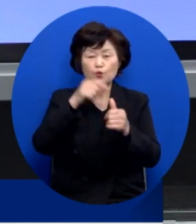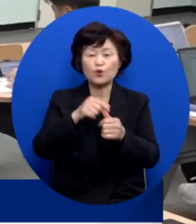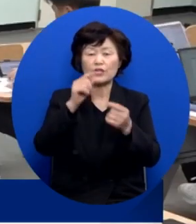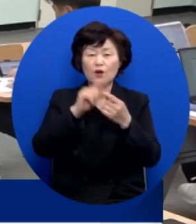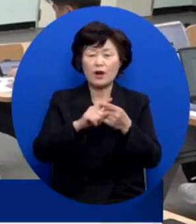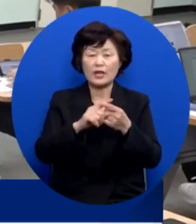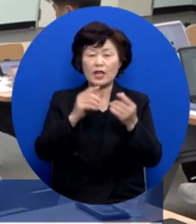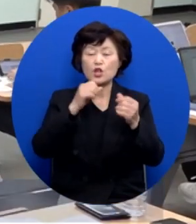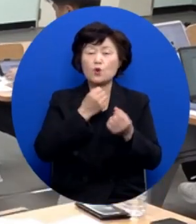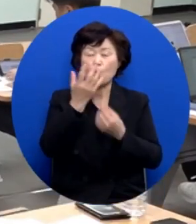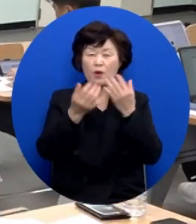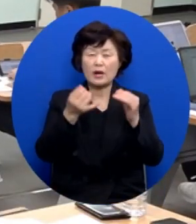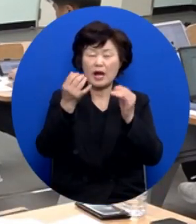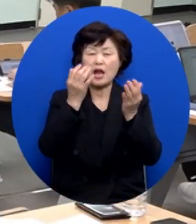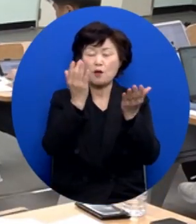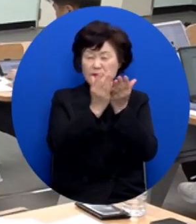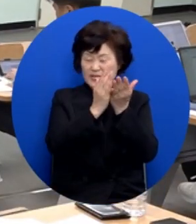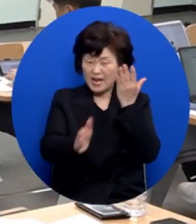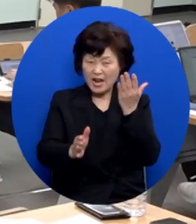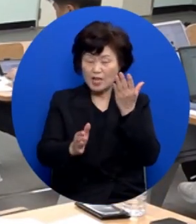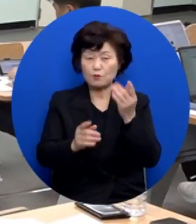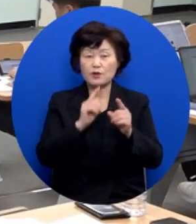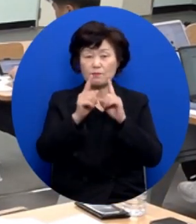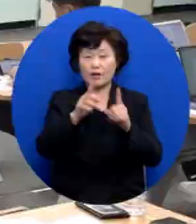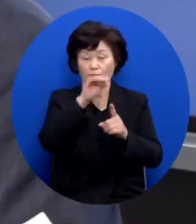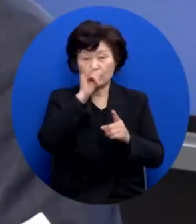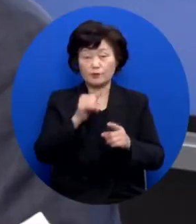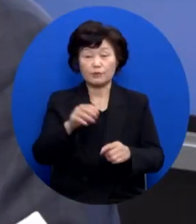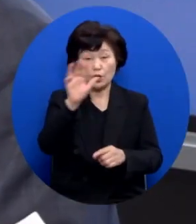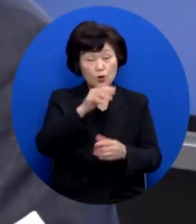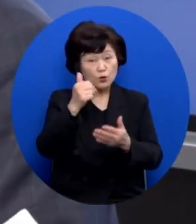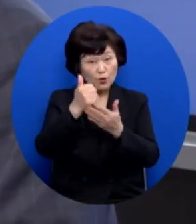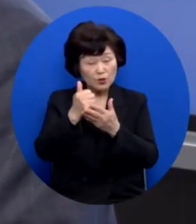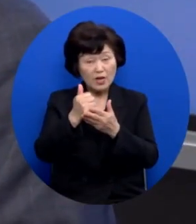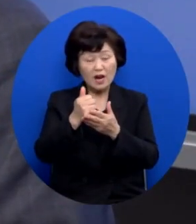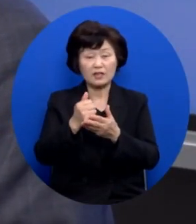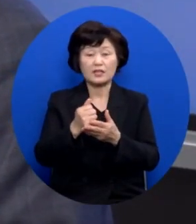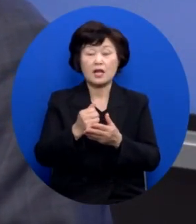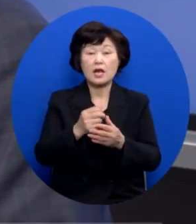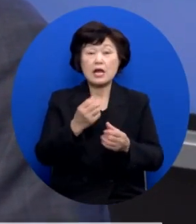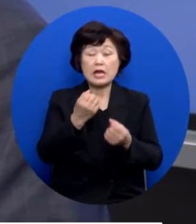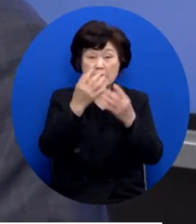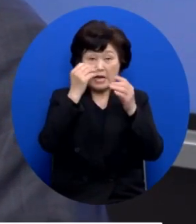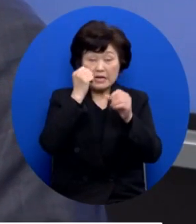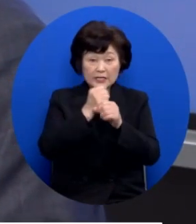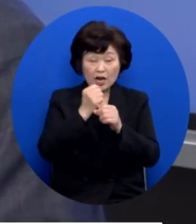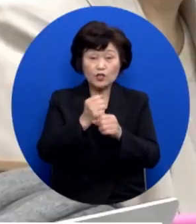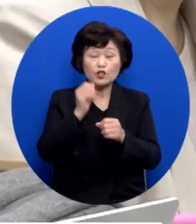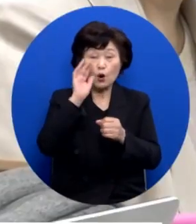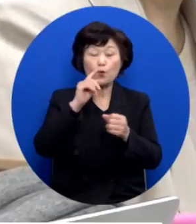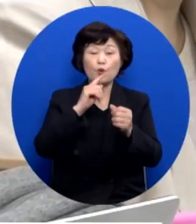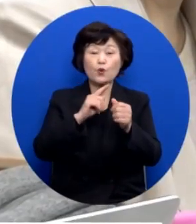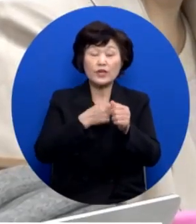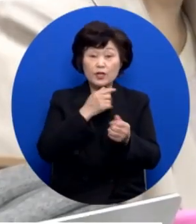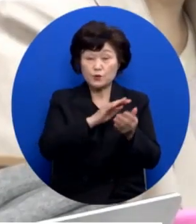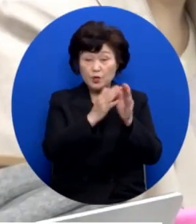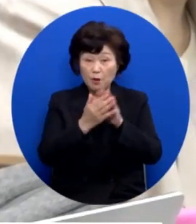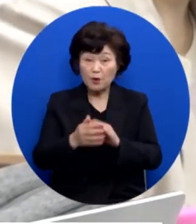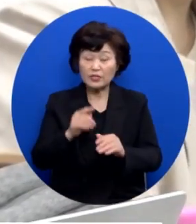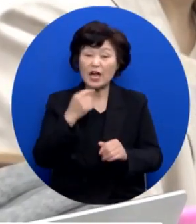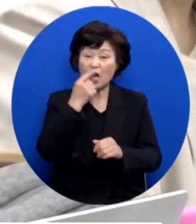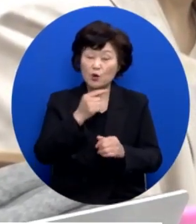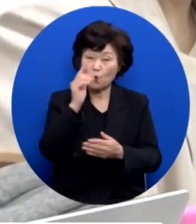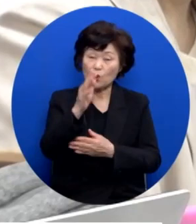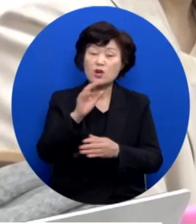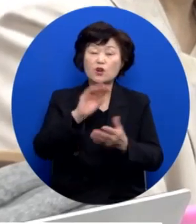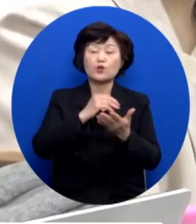확인합니다. 서울신대 황덕영 총장은 유신진화론은 성결교회가 고백하는 창조신앙, 그리스도의